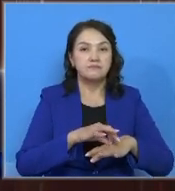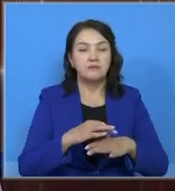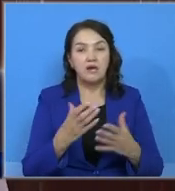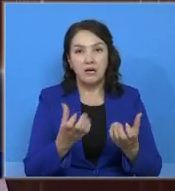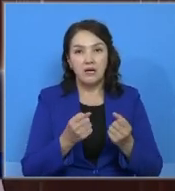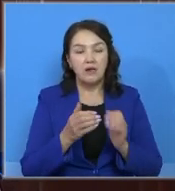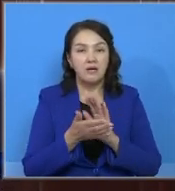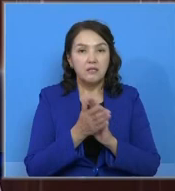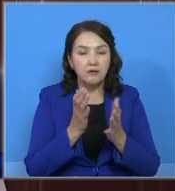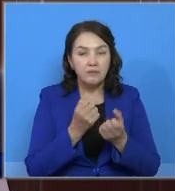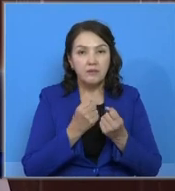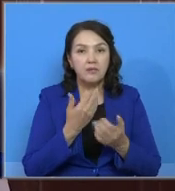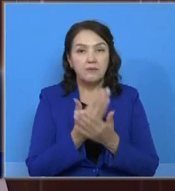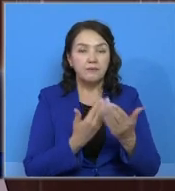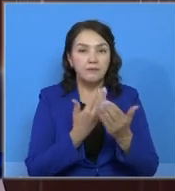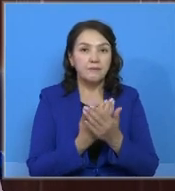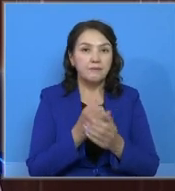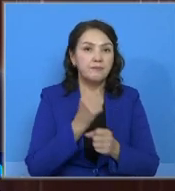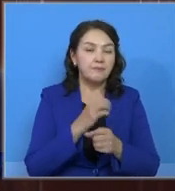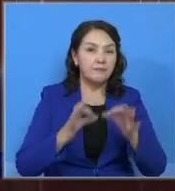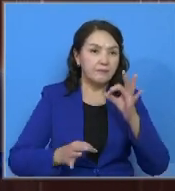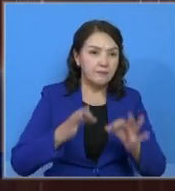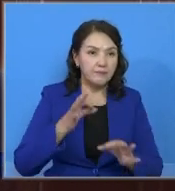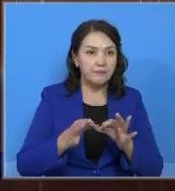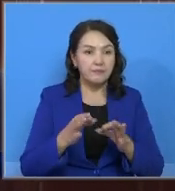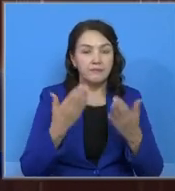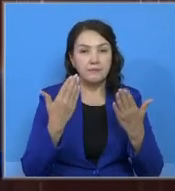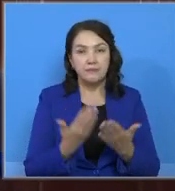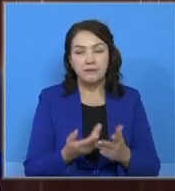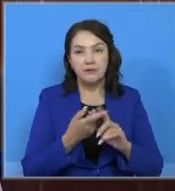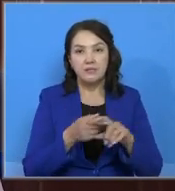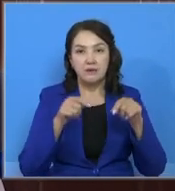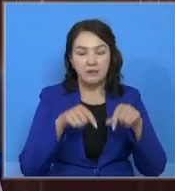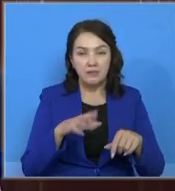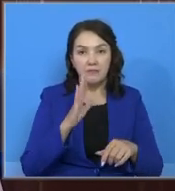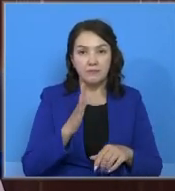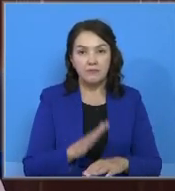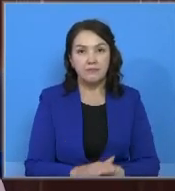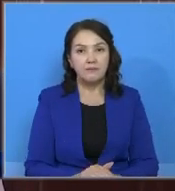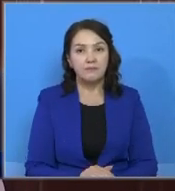получение заключения Совета по взаимодействию с судами. Вот в связи с этим я здесь нахожусь.